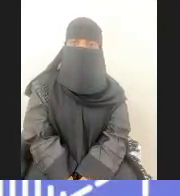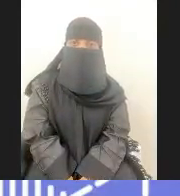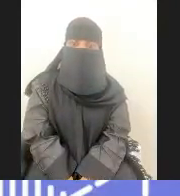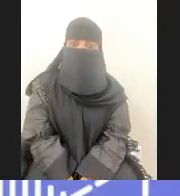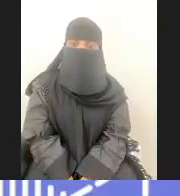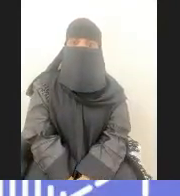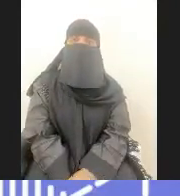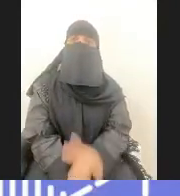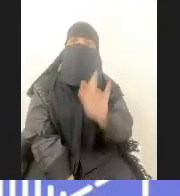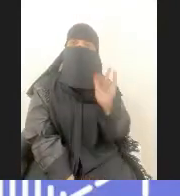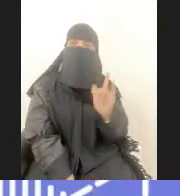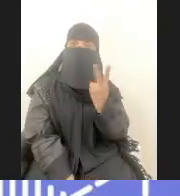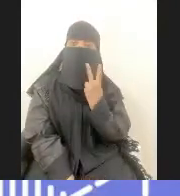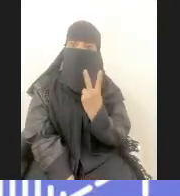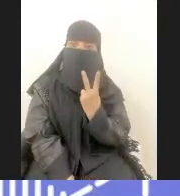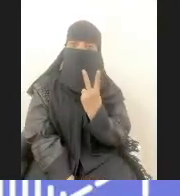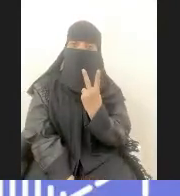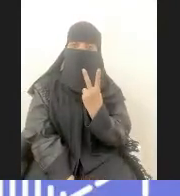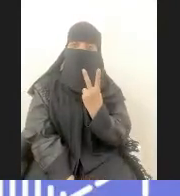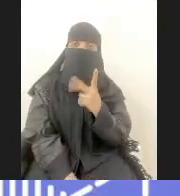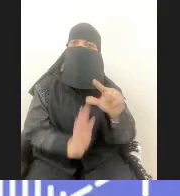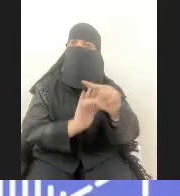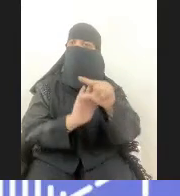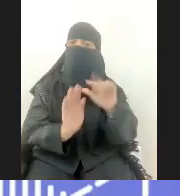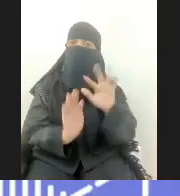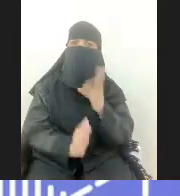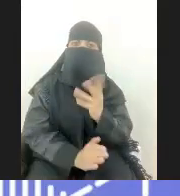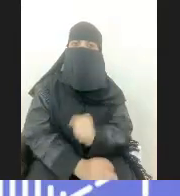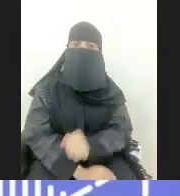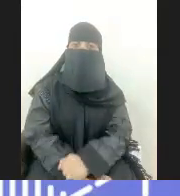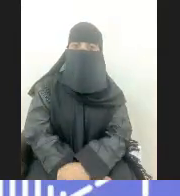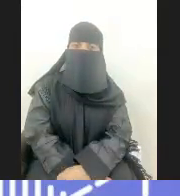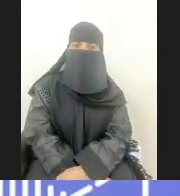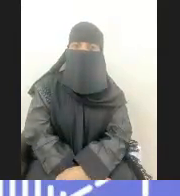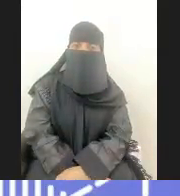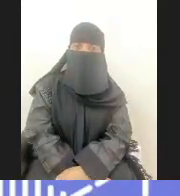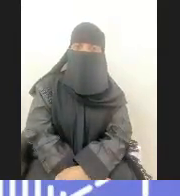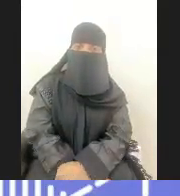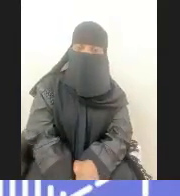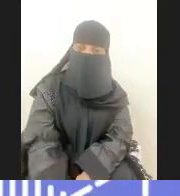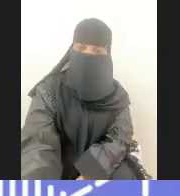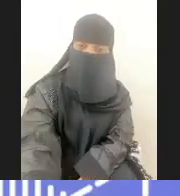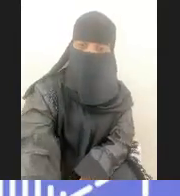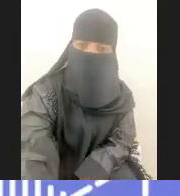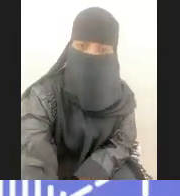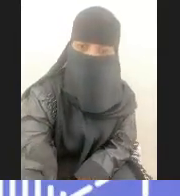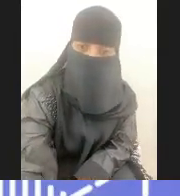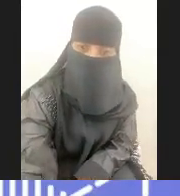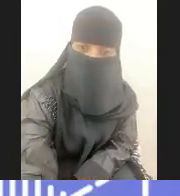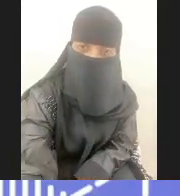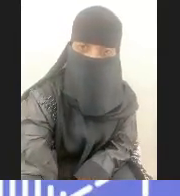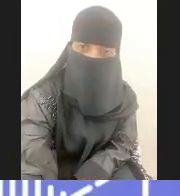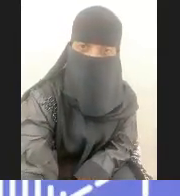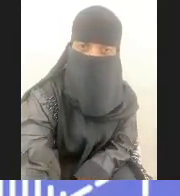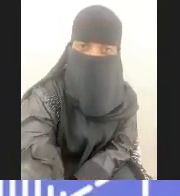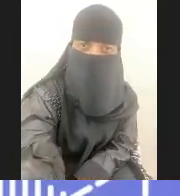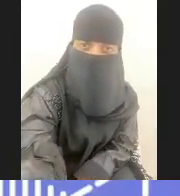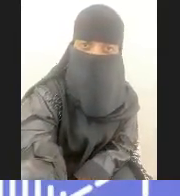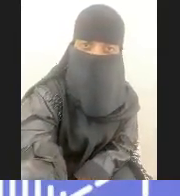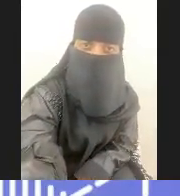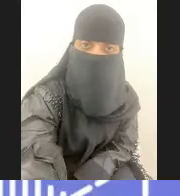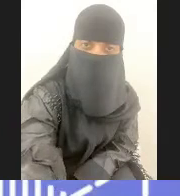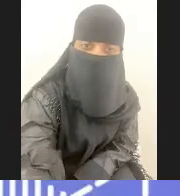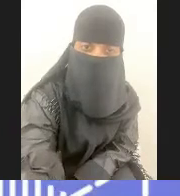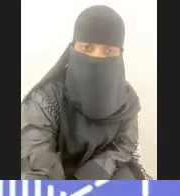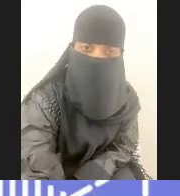الجلسة الثانية بعنوان تصميم المقرر الدراسي في التعلم